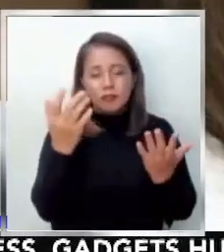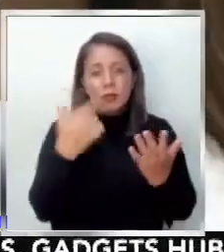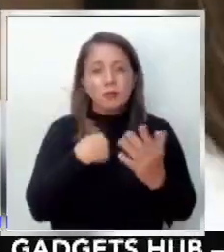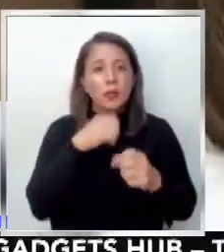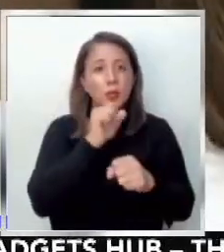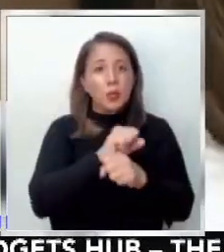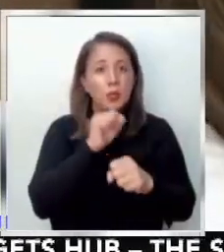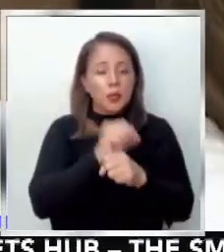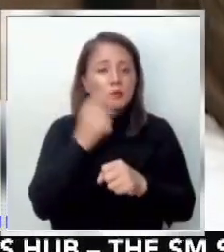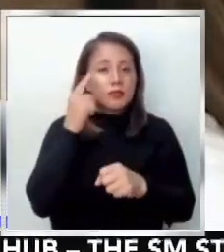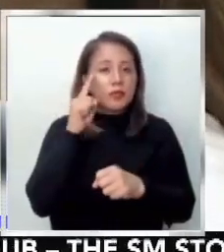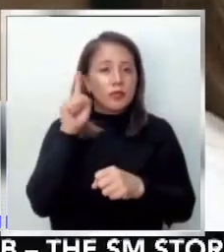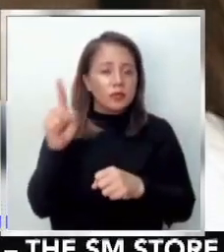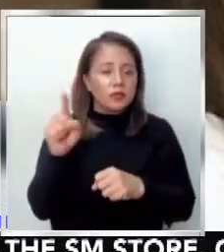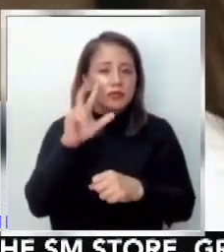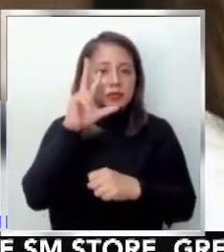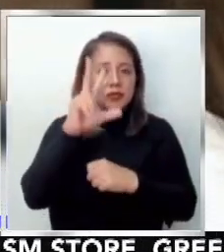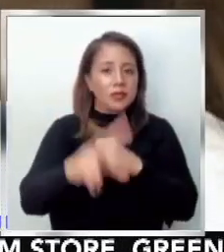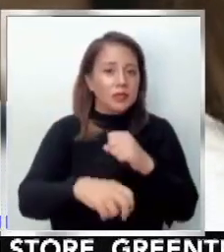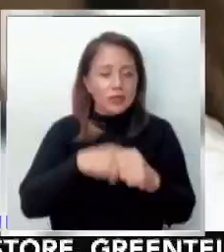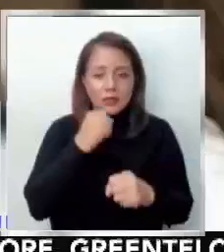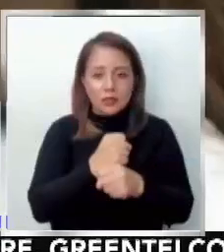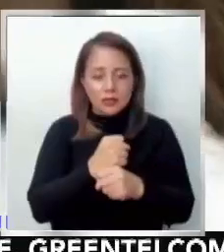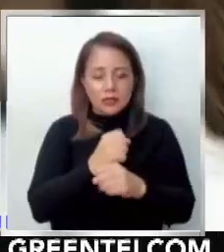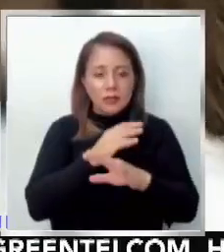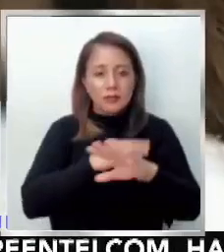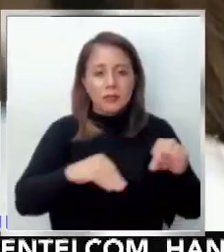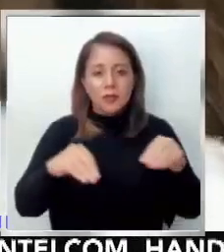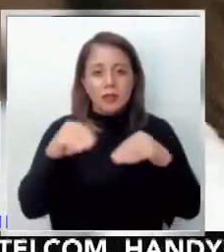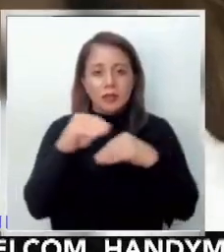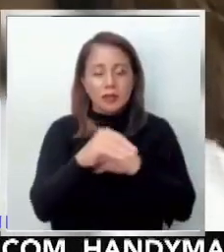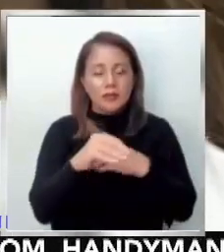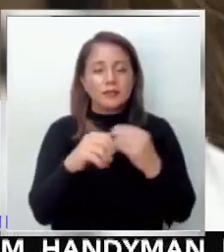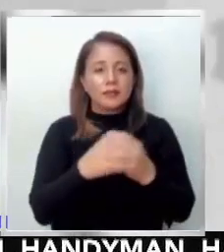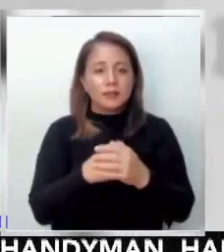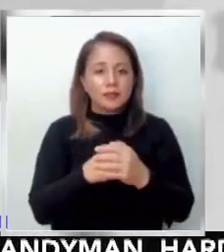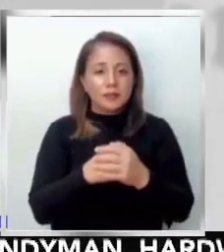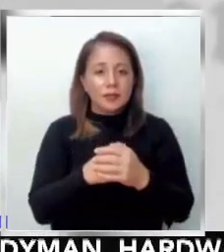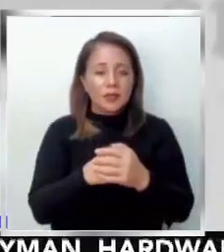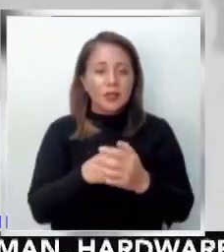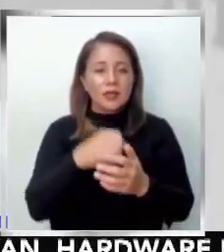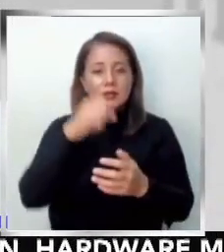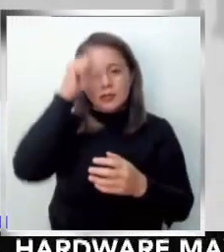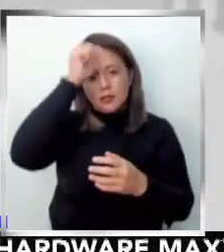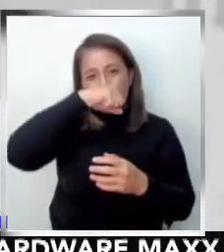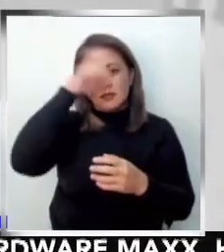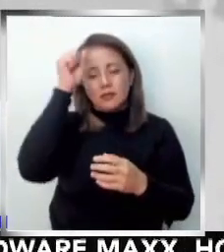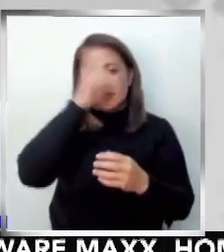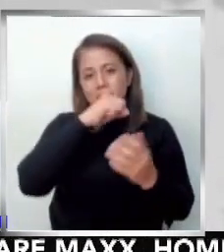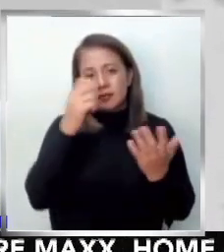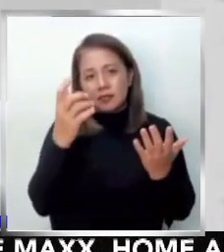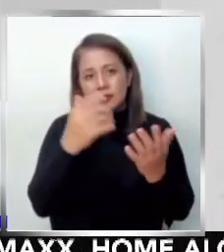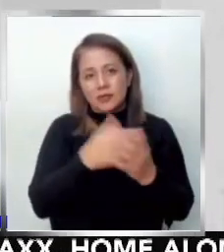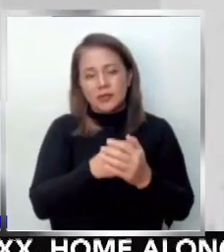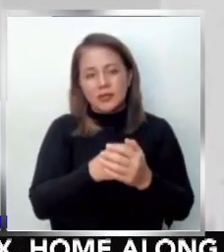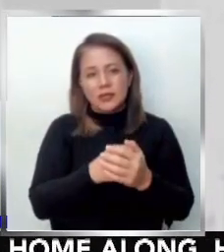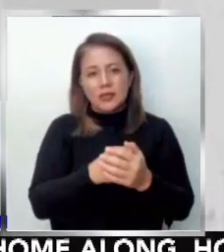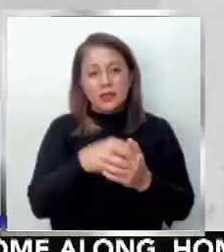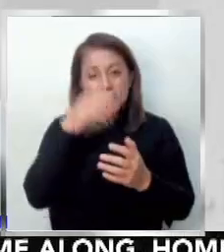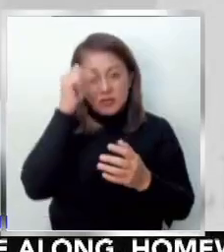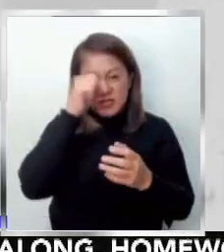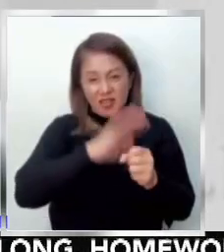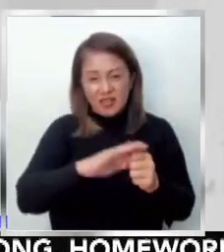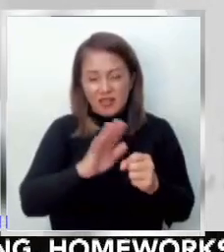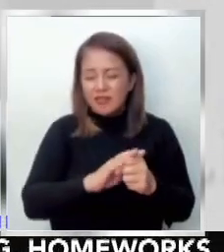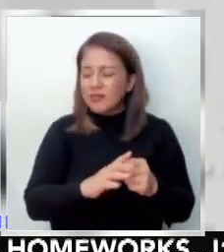for 3 years kapalit po nung scholarship. Hindi sapat na scholar lang siya at kinailangan